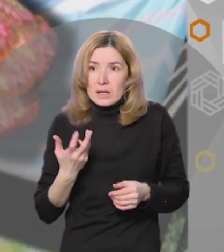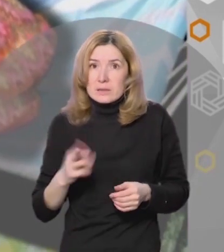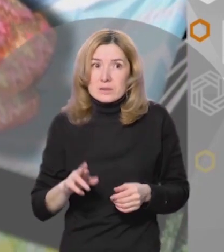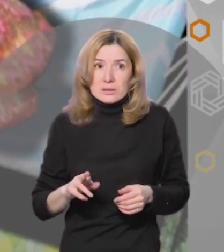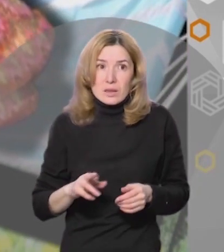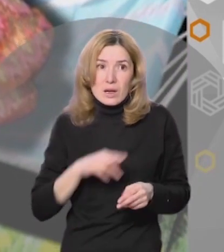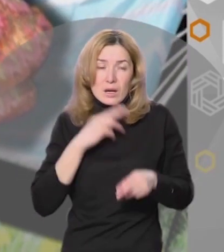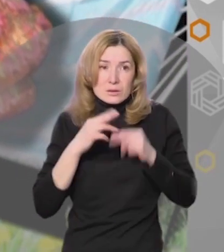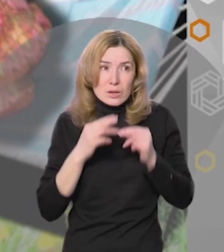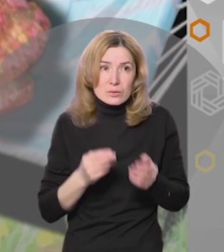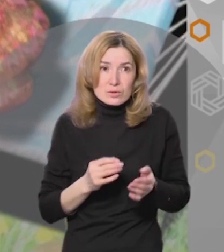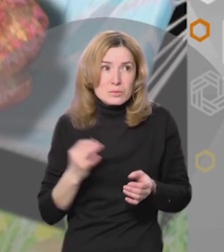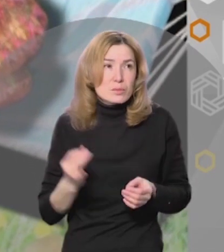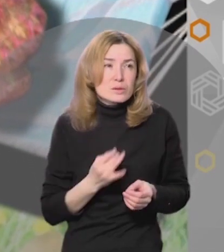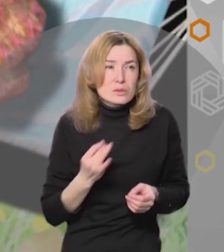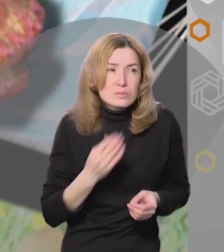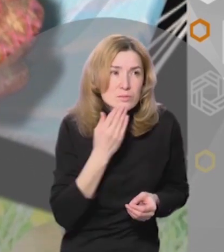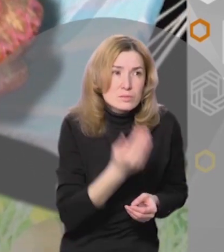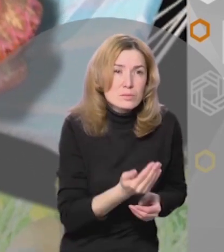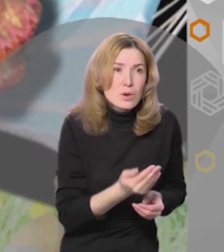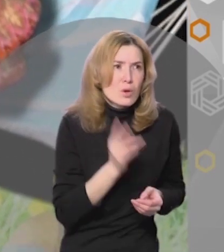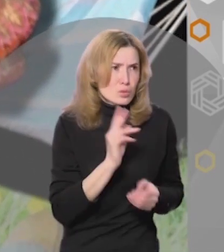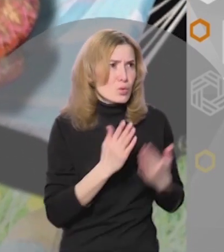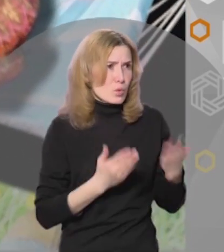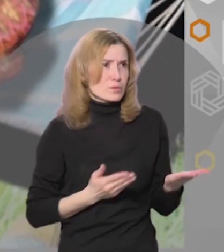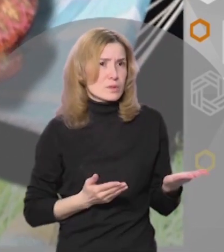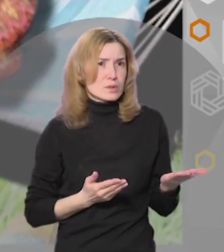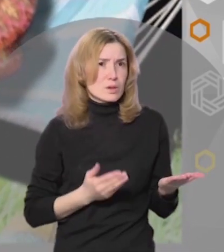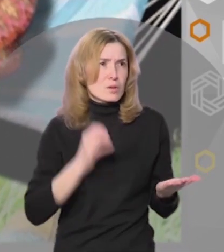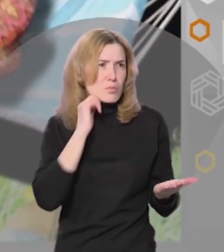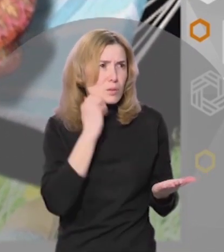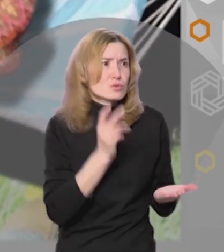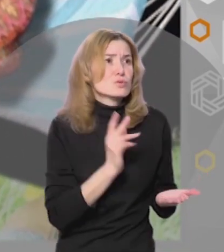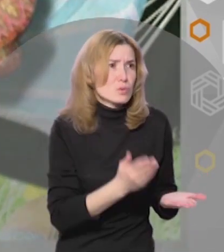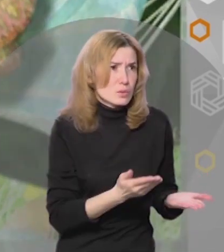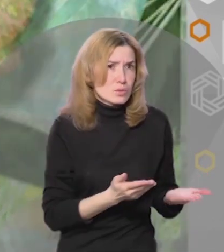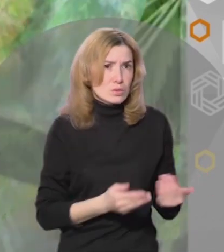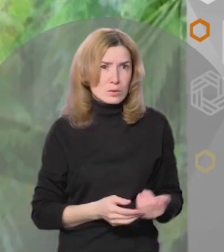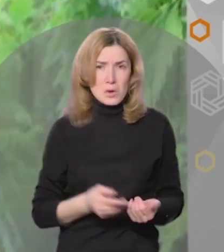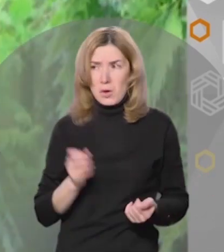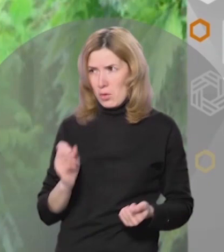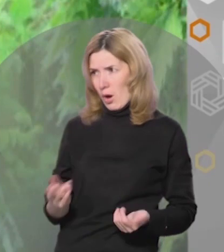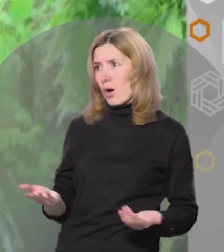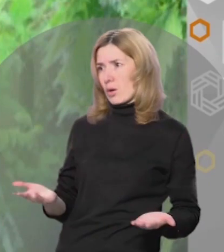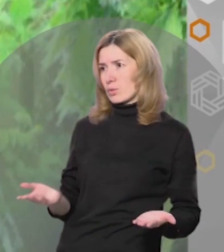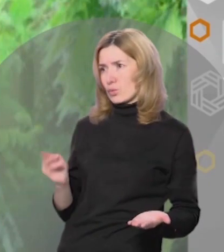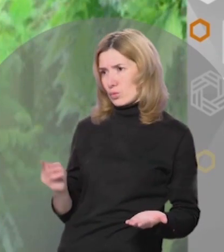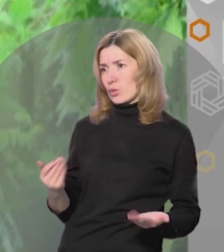Ася осторожно поинтересовалась. «Кто вы, бабушка?» «Как